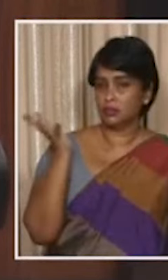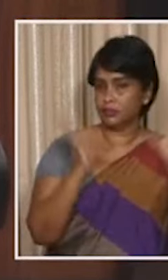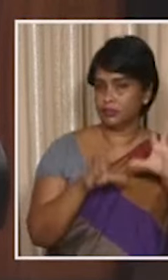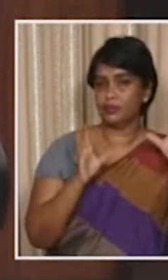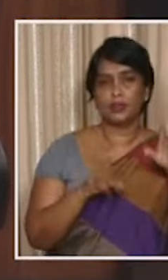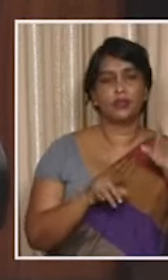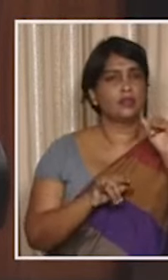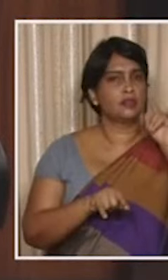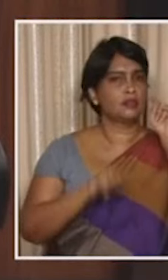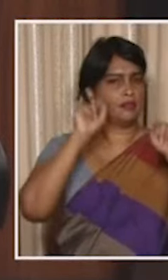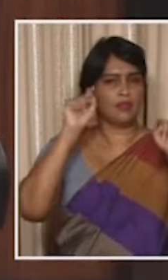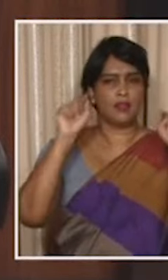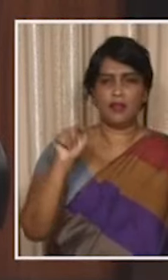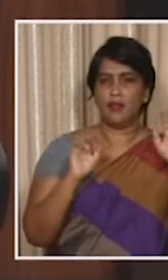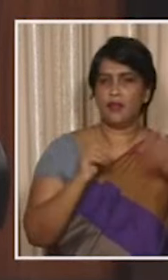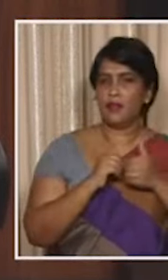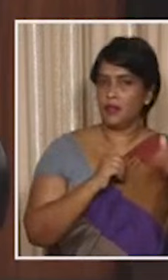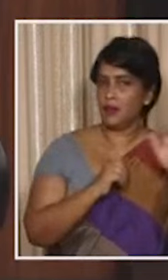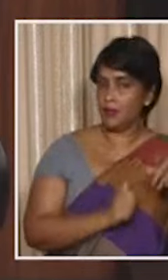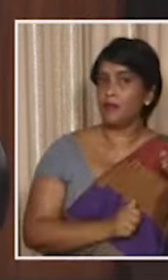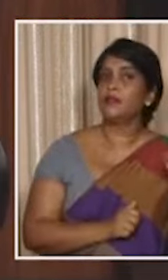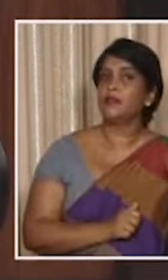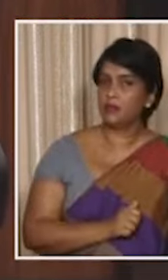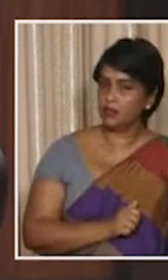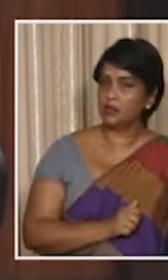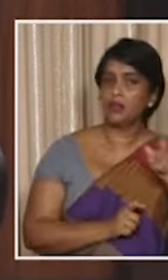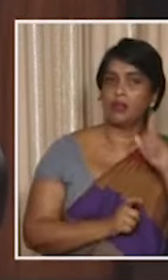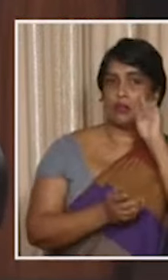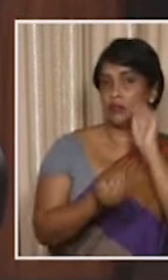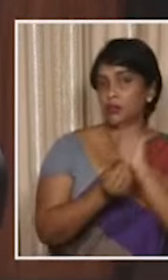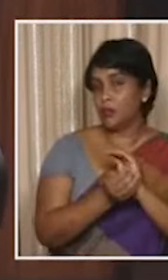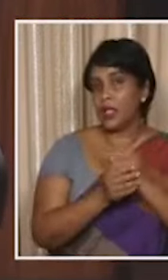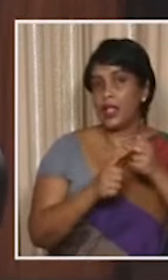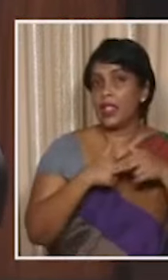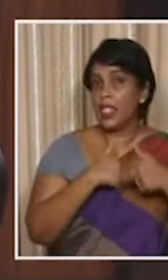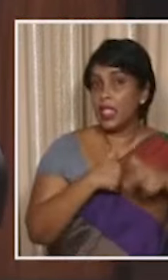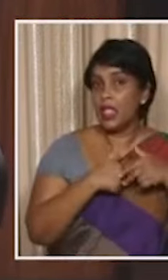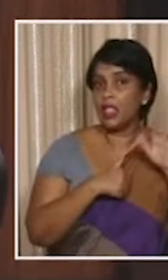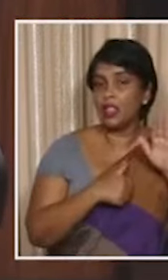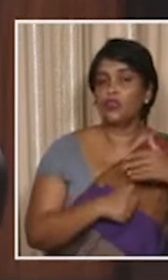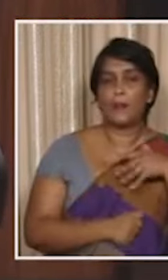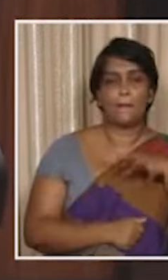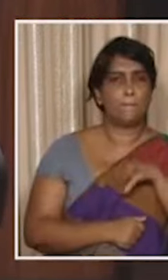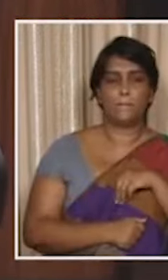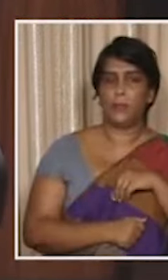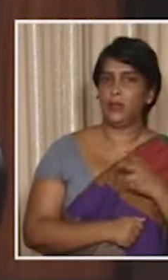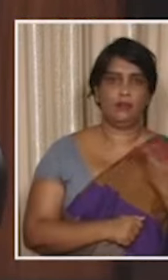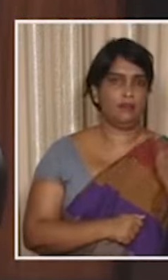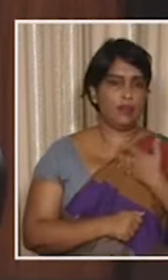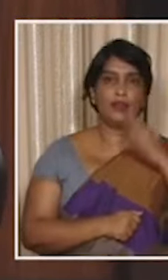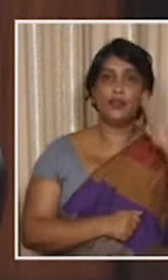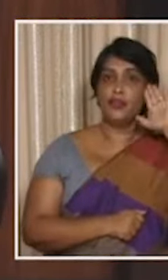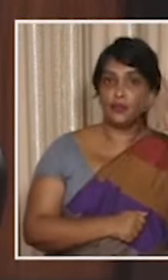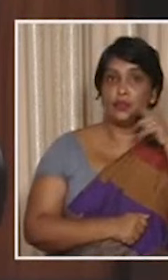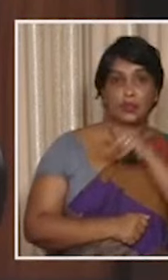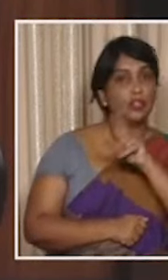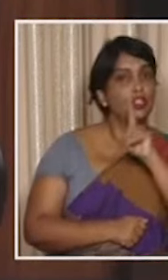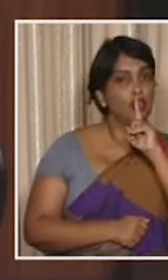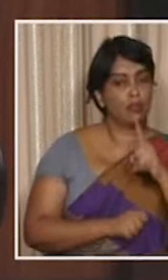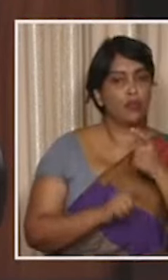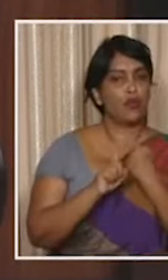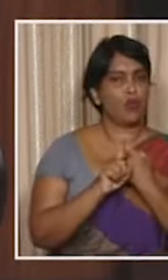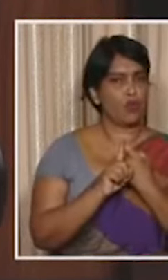வைத்திருக்கிறது பாதுகாப்பை கருதி என்று சொல்றது நாங்கள் எக்காரணத்தை கொண்டும் நாங்கள் ஏற்றுக்கொள்ளவில்லை. குறிப்பாக நீங்கள் சொன்னீங்கள், குருக்கள் மடம்